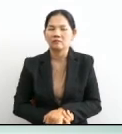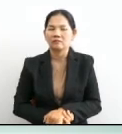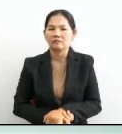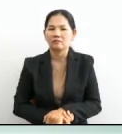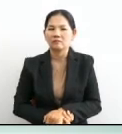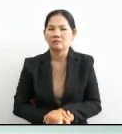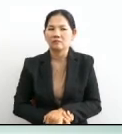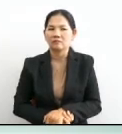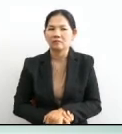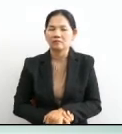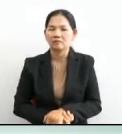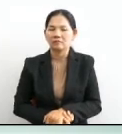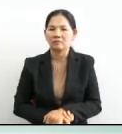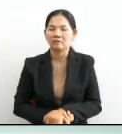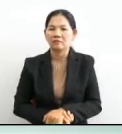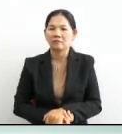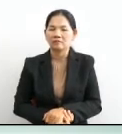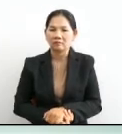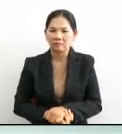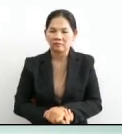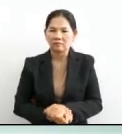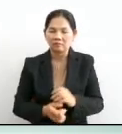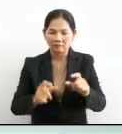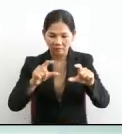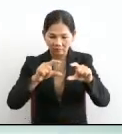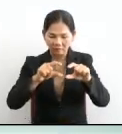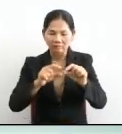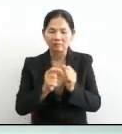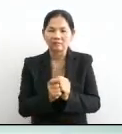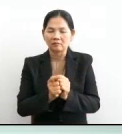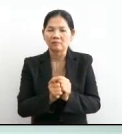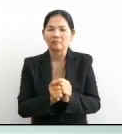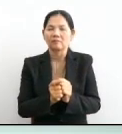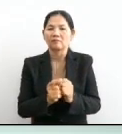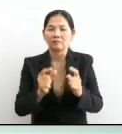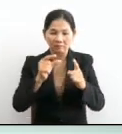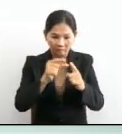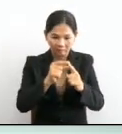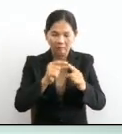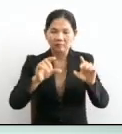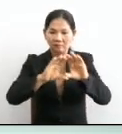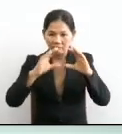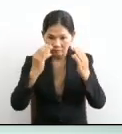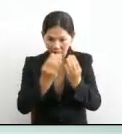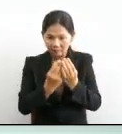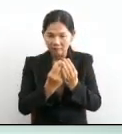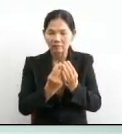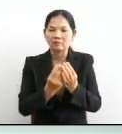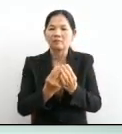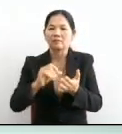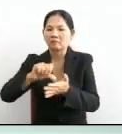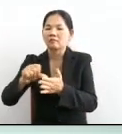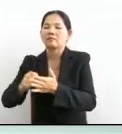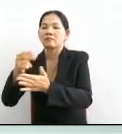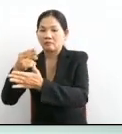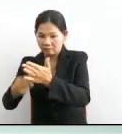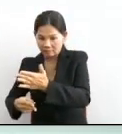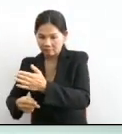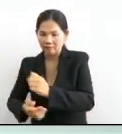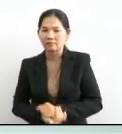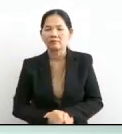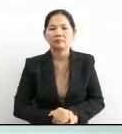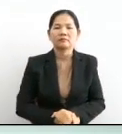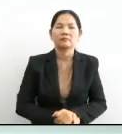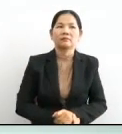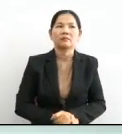máu chà chẳng con đã thân nạ bịa chà chìa với hai miền này thả đốt đẹp chẳng máu nè con chà